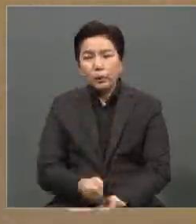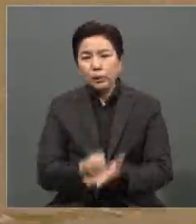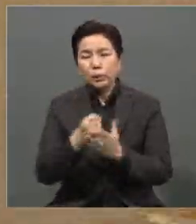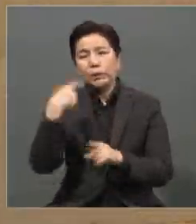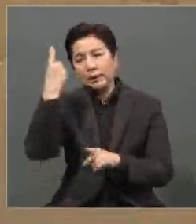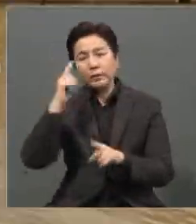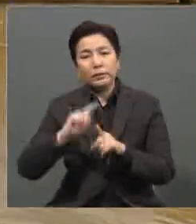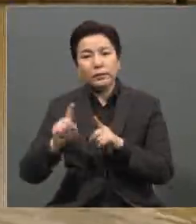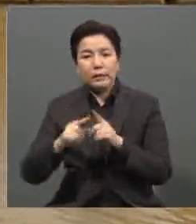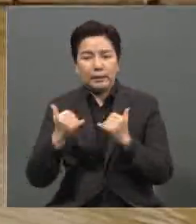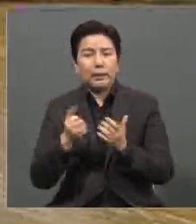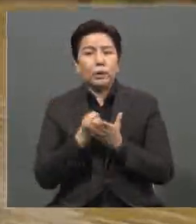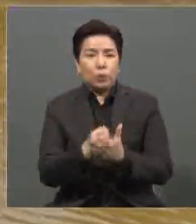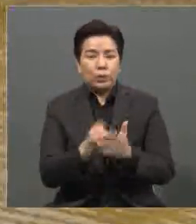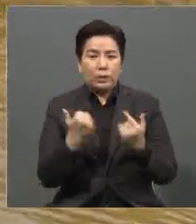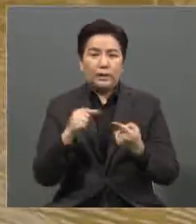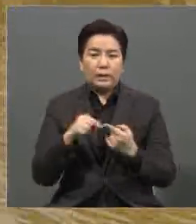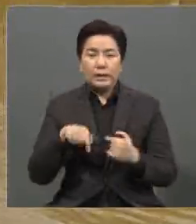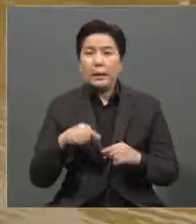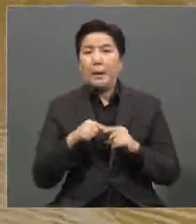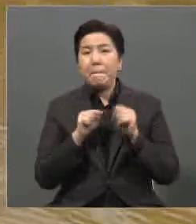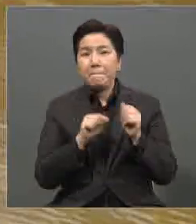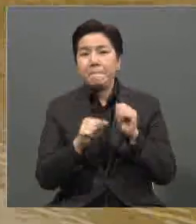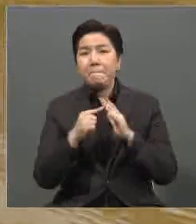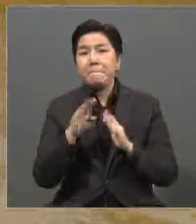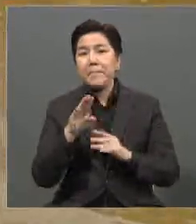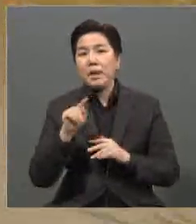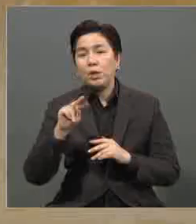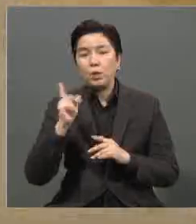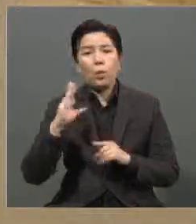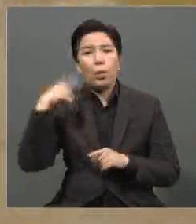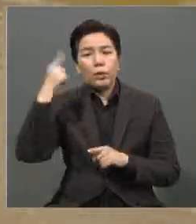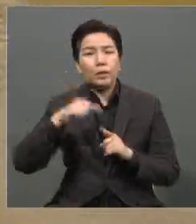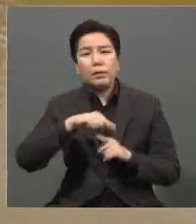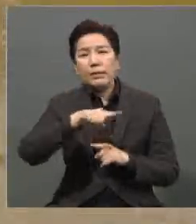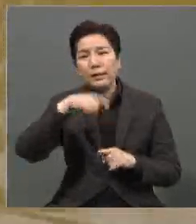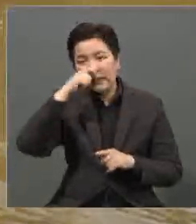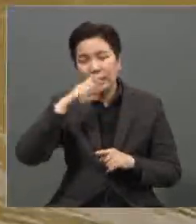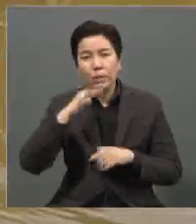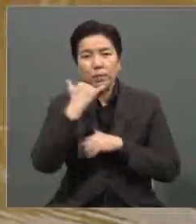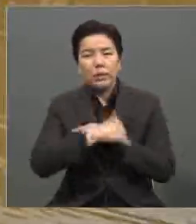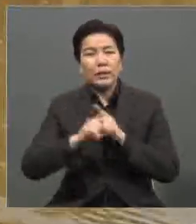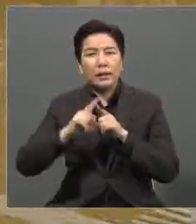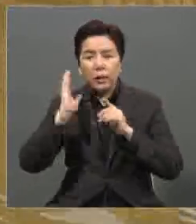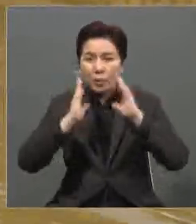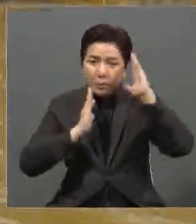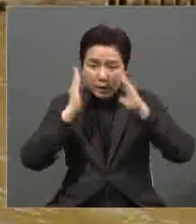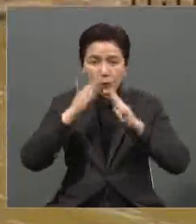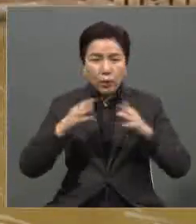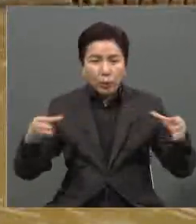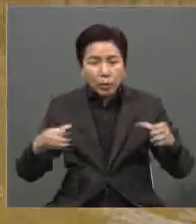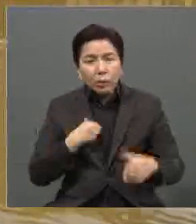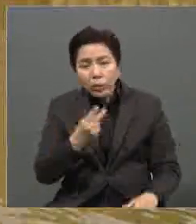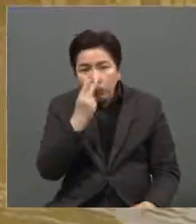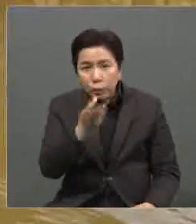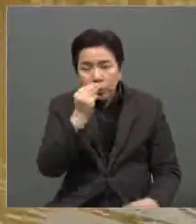การท่องเที่ยวในพื้นที่ด้วยโดยมีชาวอำเภอเบตงแล้วก็นักท่องเที่ยวชาวไทยชาวต่างชาติชาวมาเลเซียมาเข้าชม